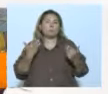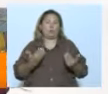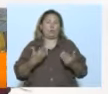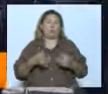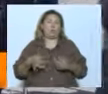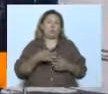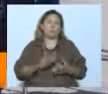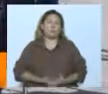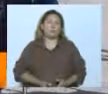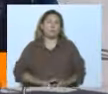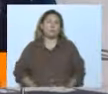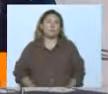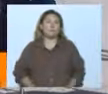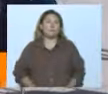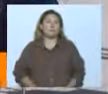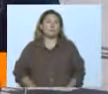регионами.